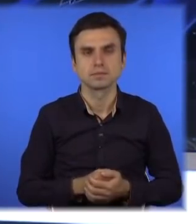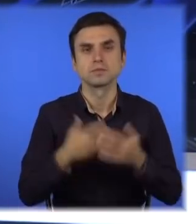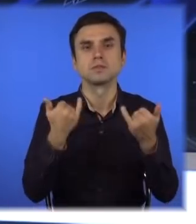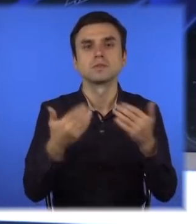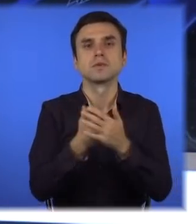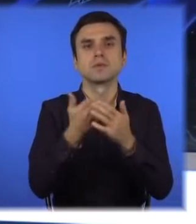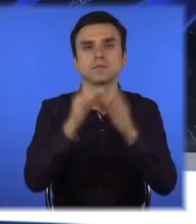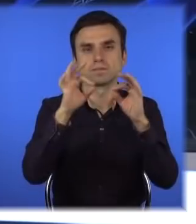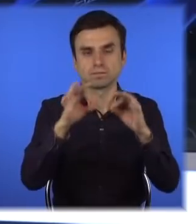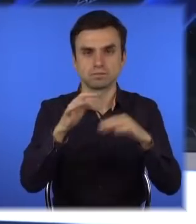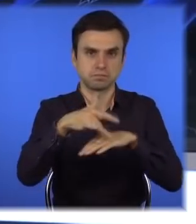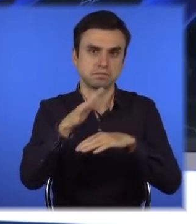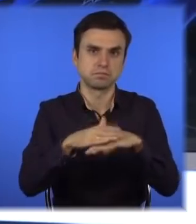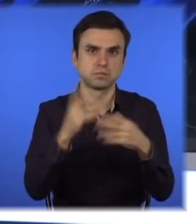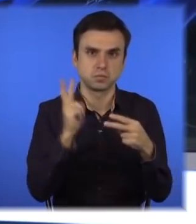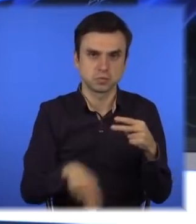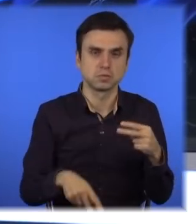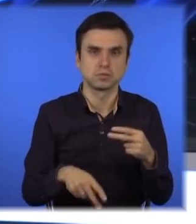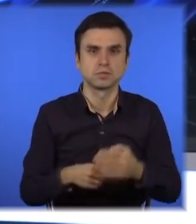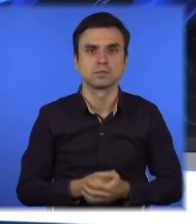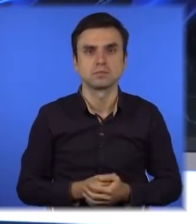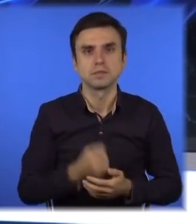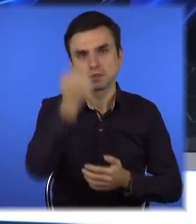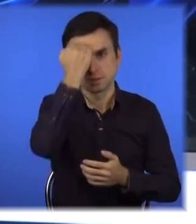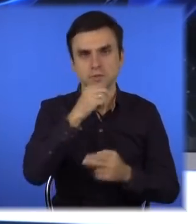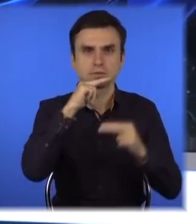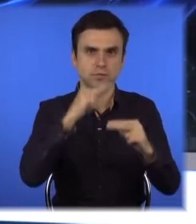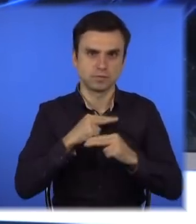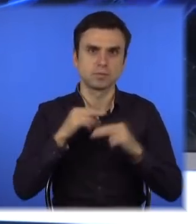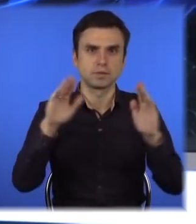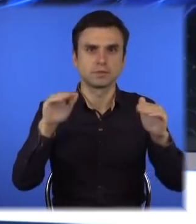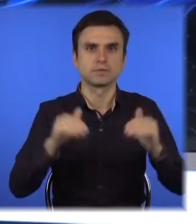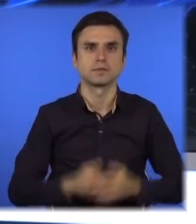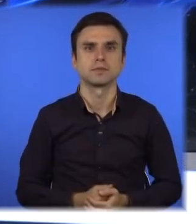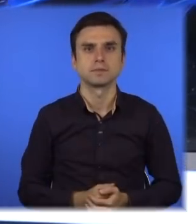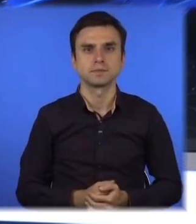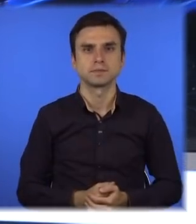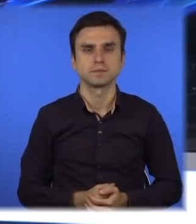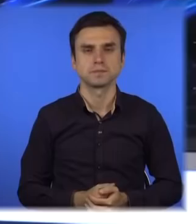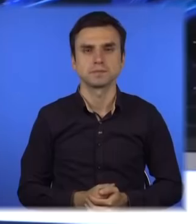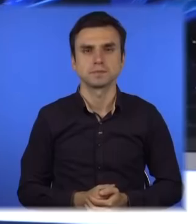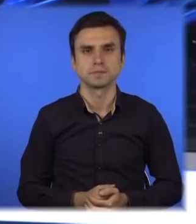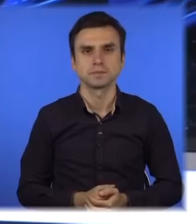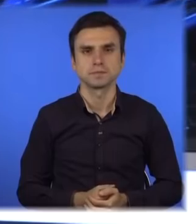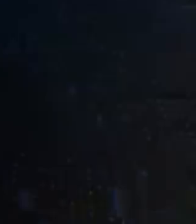цьому поки що все. У студії працювала Наталя Болдинська. До зустрічі на головному телеканалі міста.